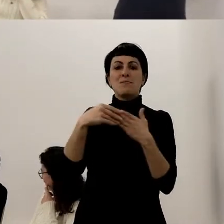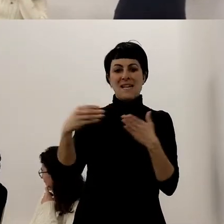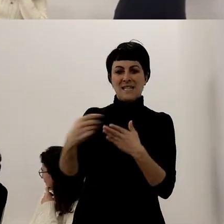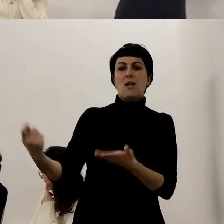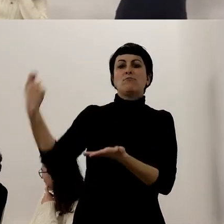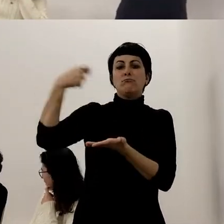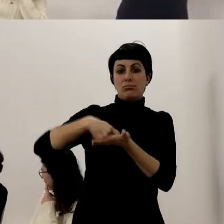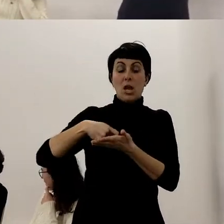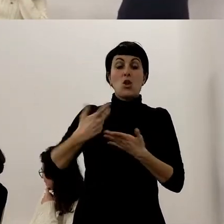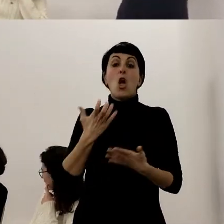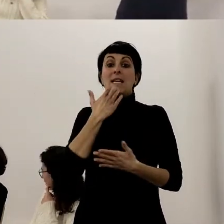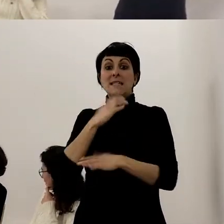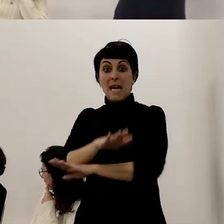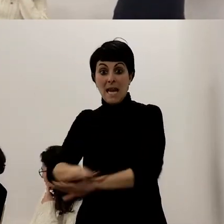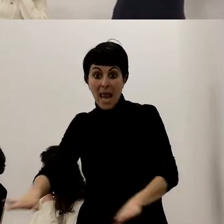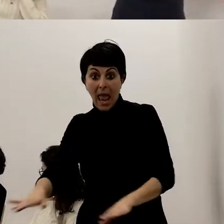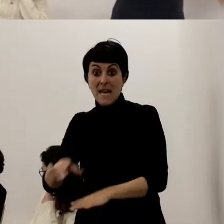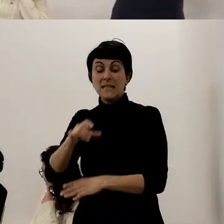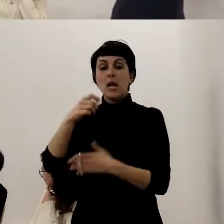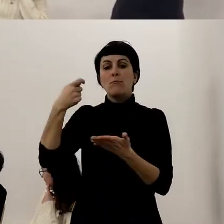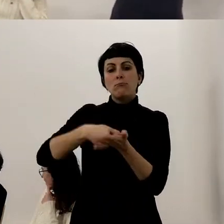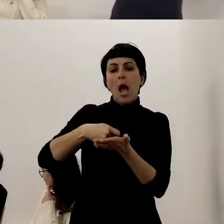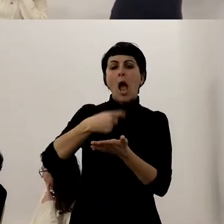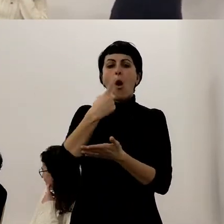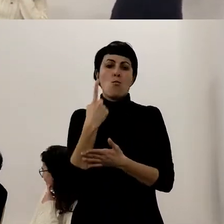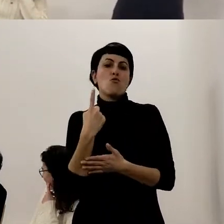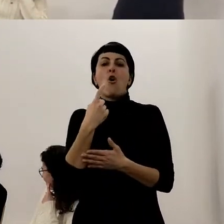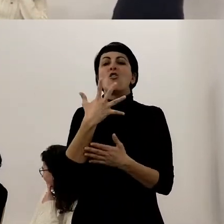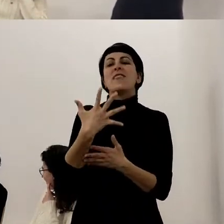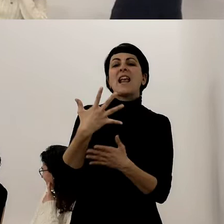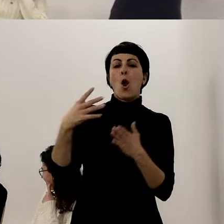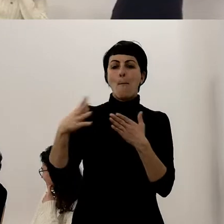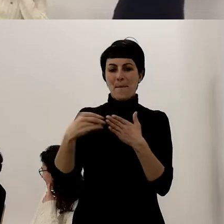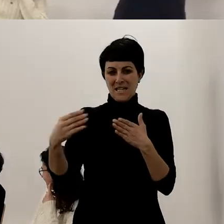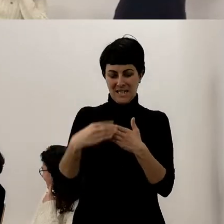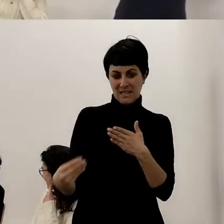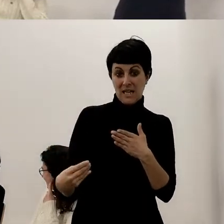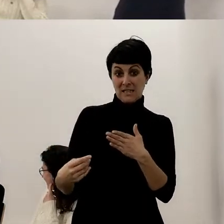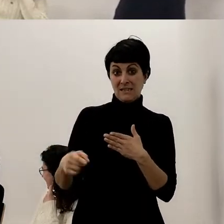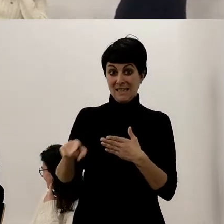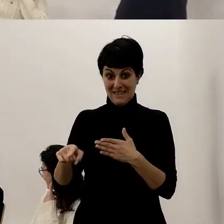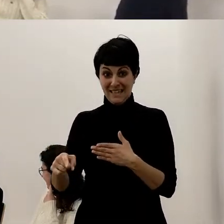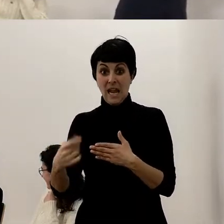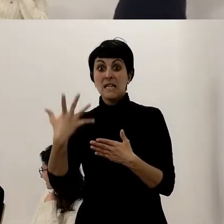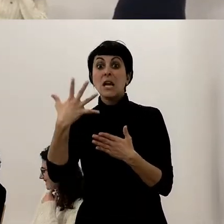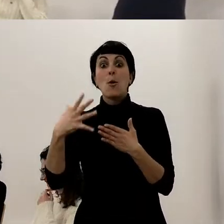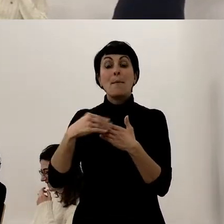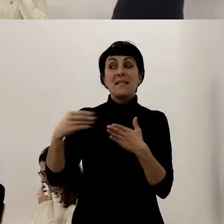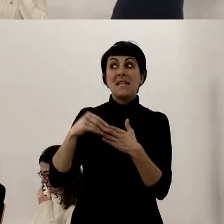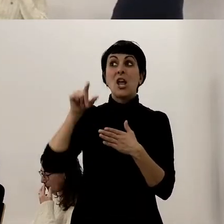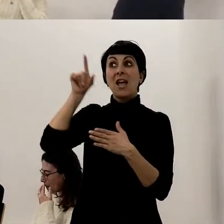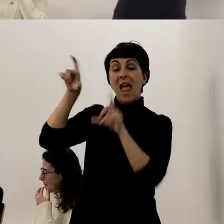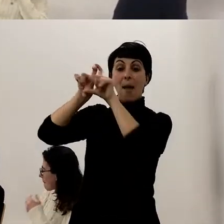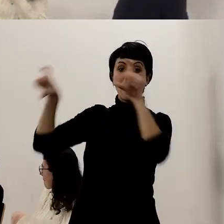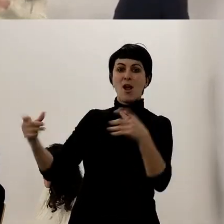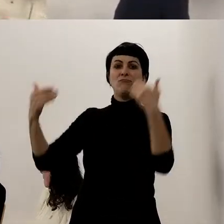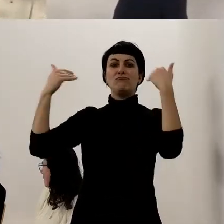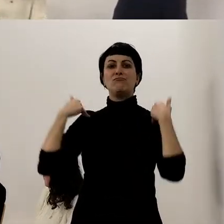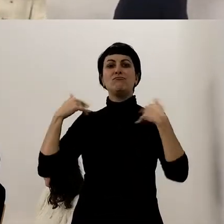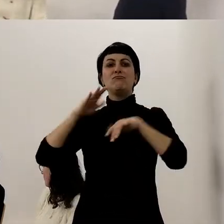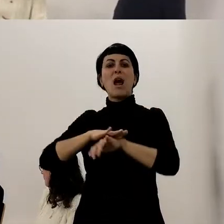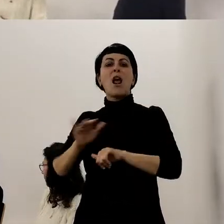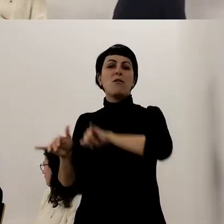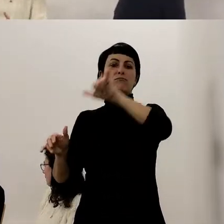5 pessetes, crec que és, aleshores li feia com una volta amb avioneta per Sitges. Aleshores ja des dels inicis que ha estat com molt